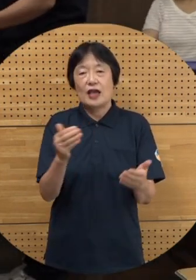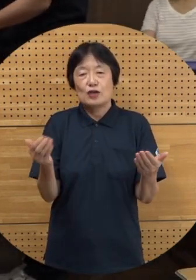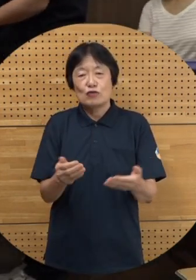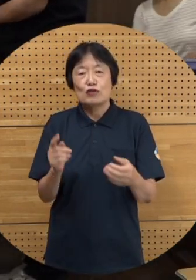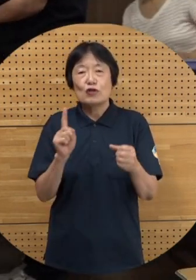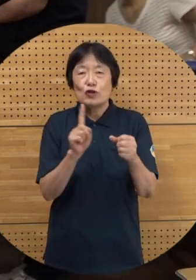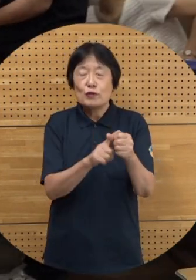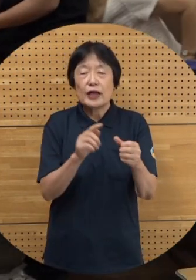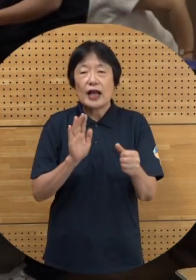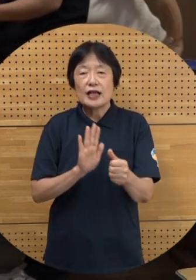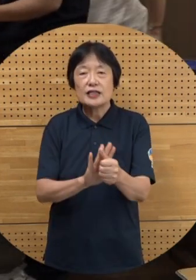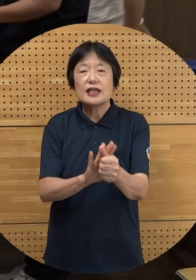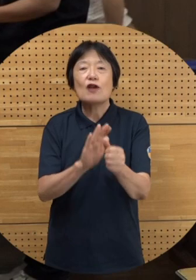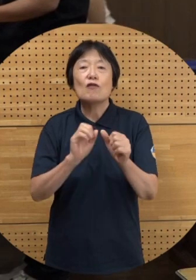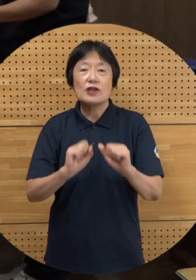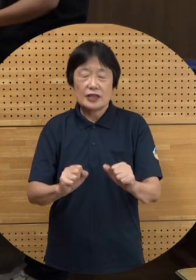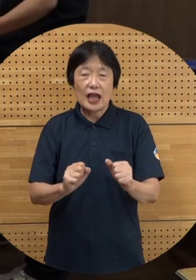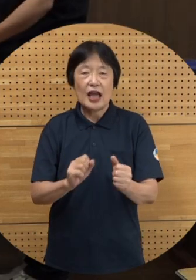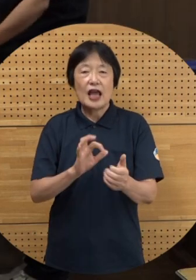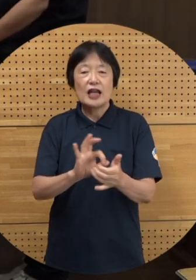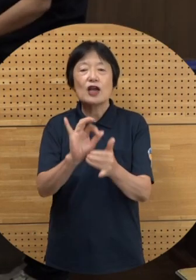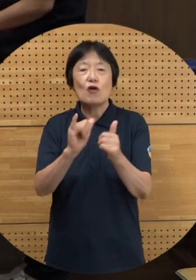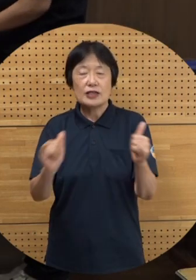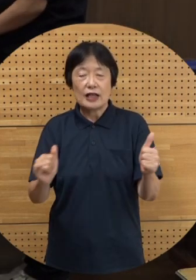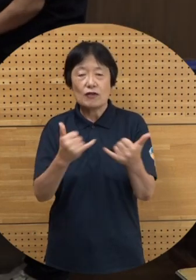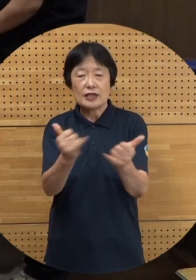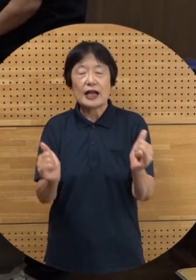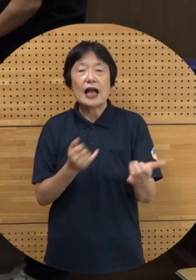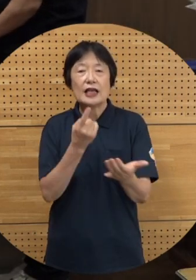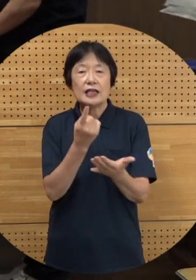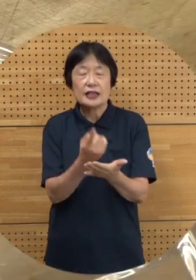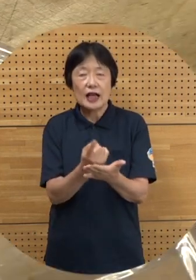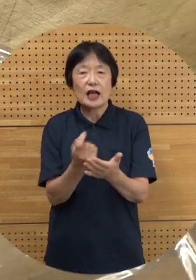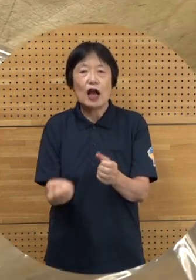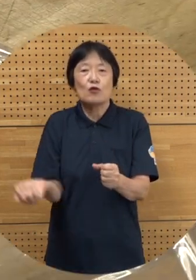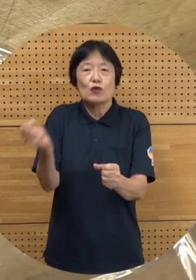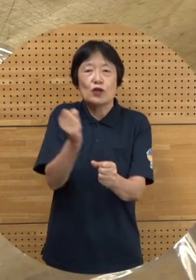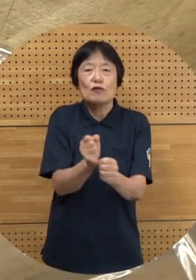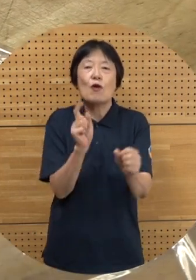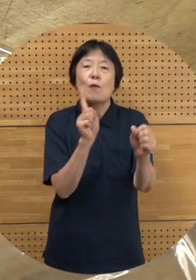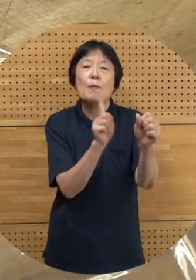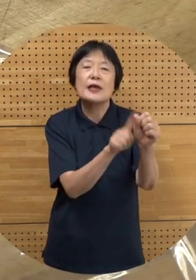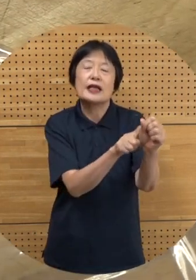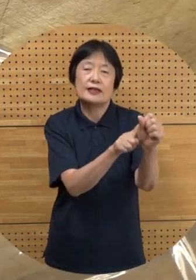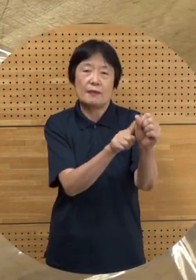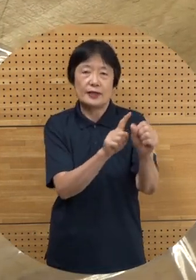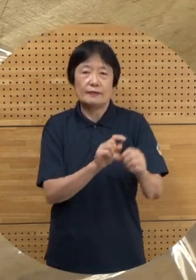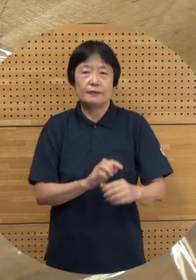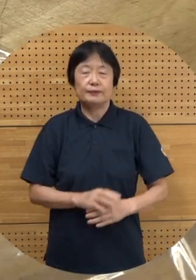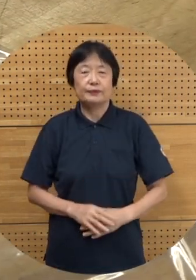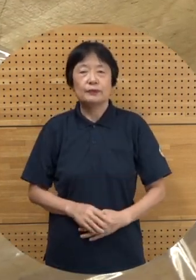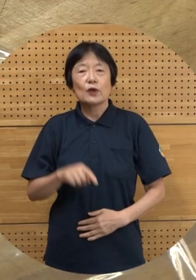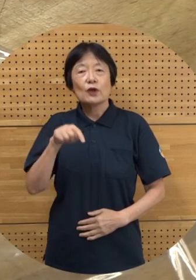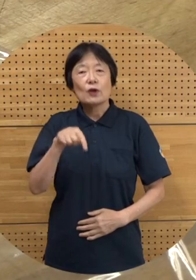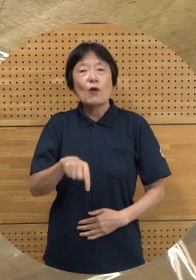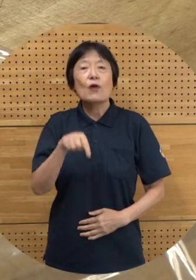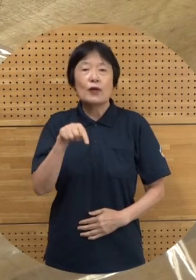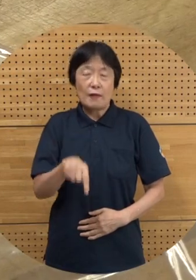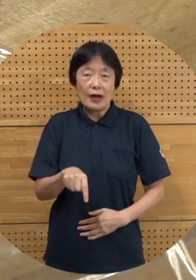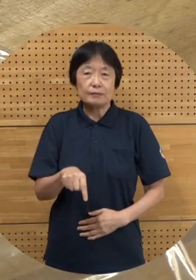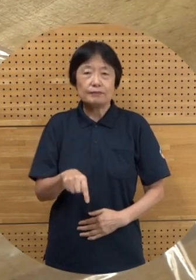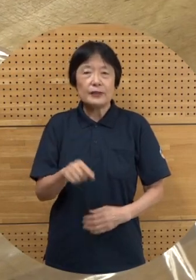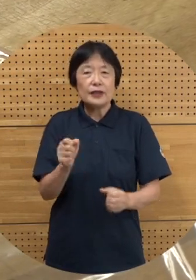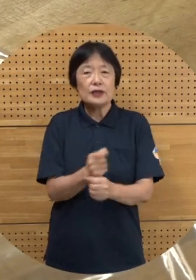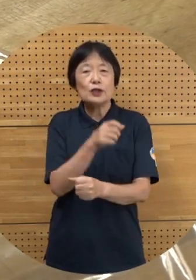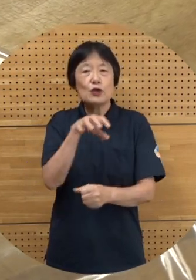を行い、利用者の社会参加、社会復帰を目指しています。ここでは事業所